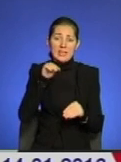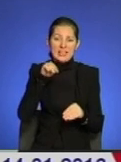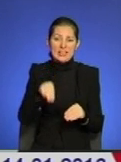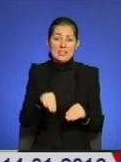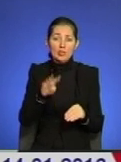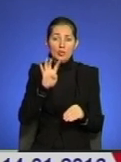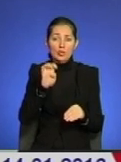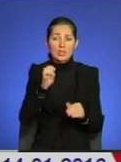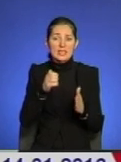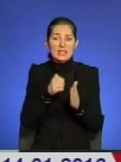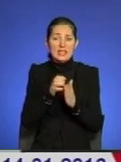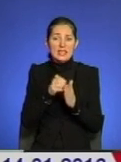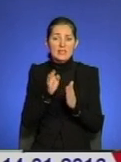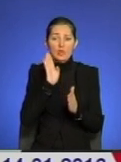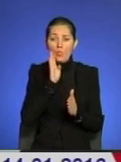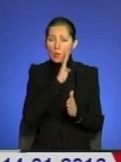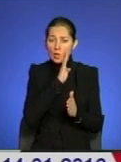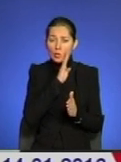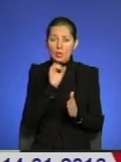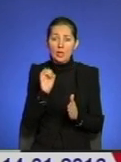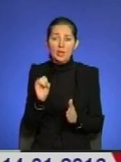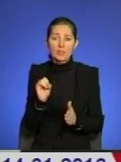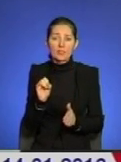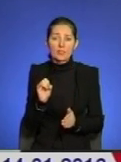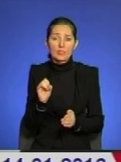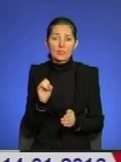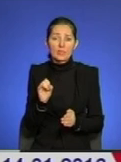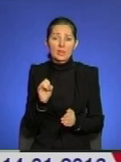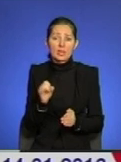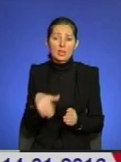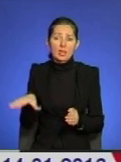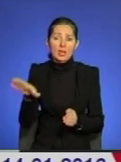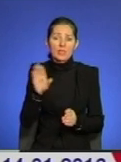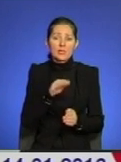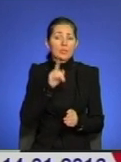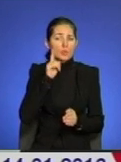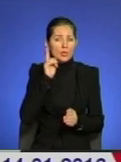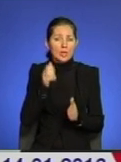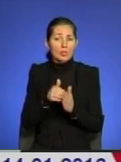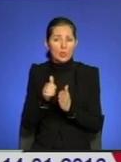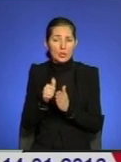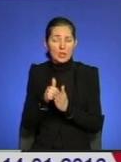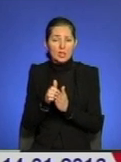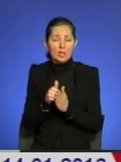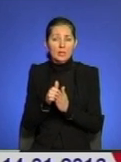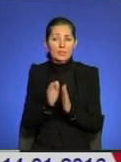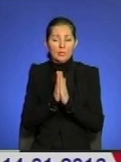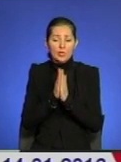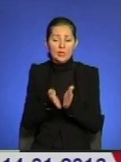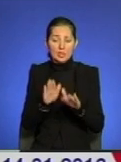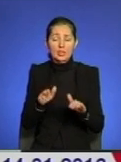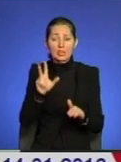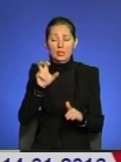1400 свиноматок і, безумовно, це весь молодняк, який там є від них, а просить залишити